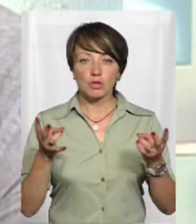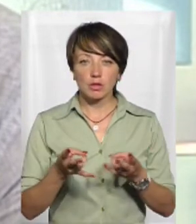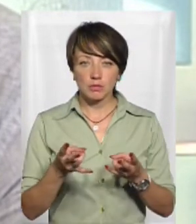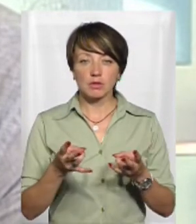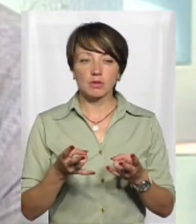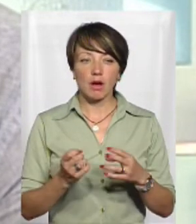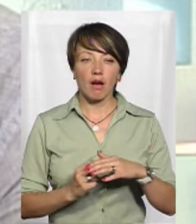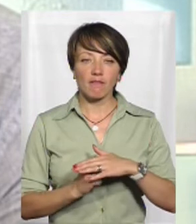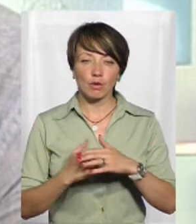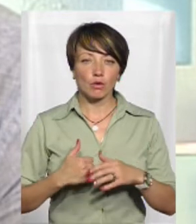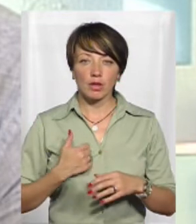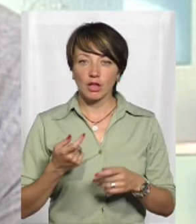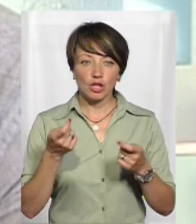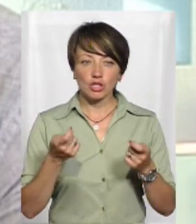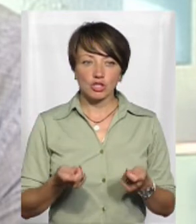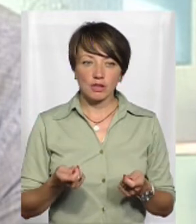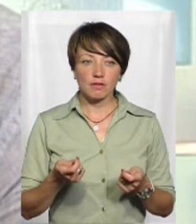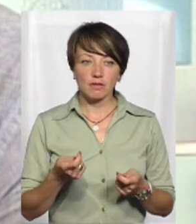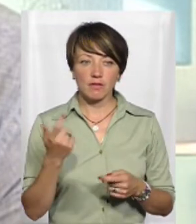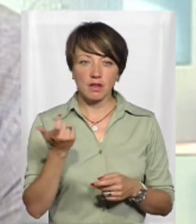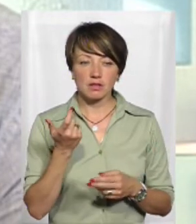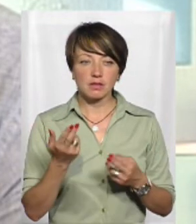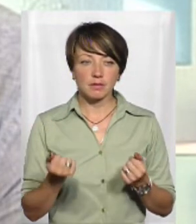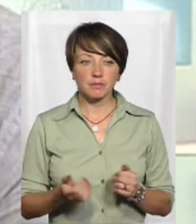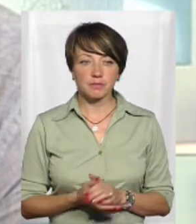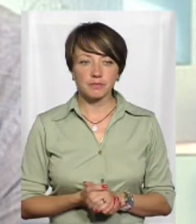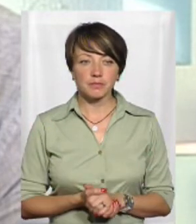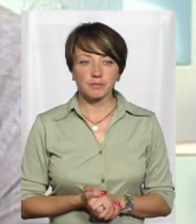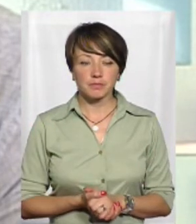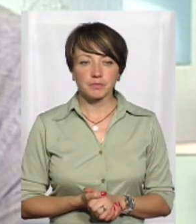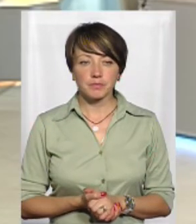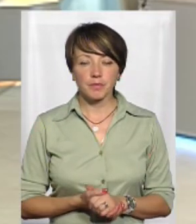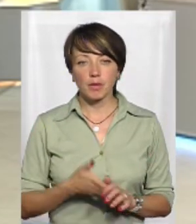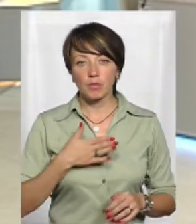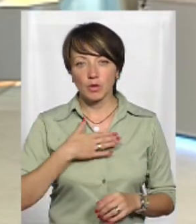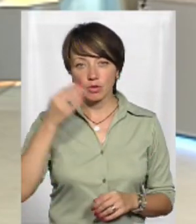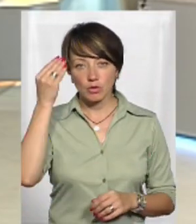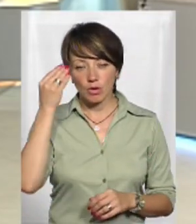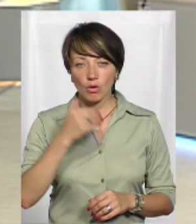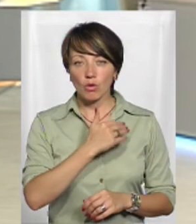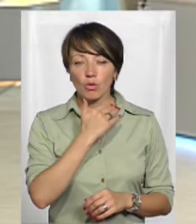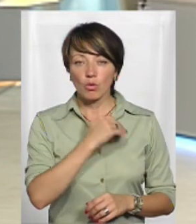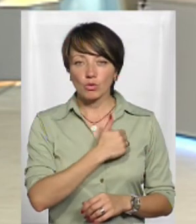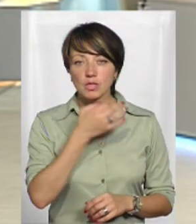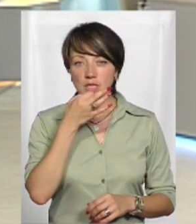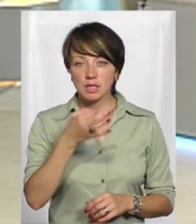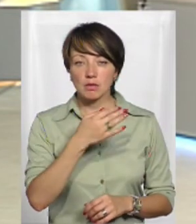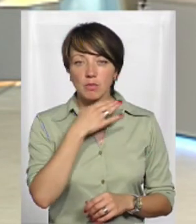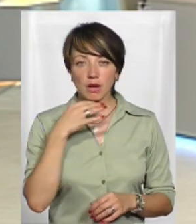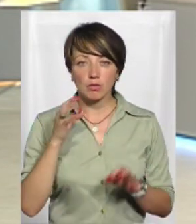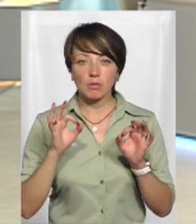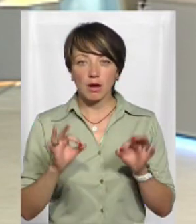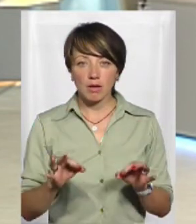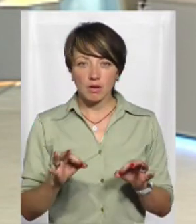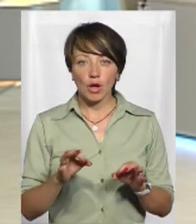таки авторитет і не дешеве власність. А ви, пане Антоне? З моєї точки зору хочу сказати, дуже багато, і це правильно,